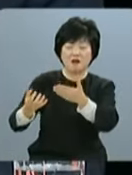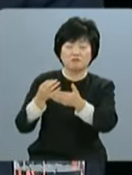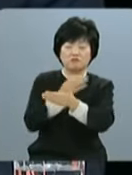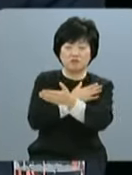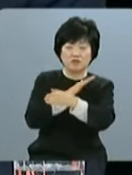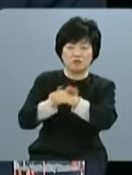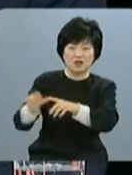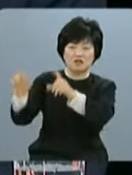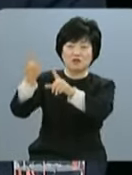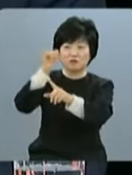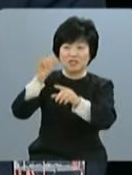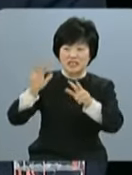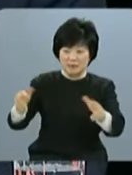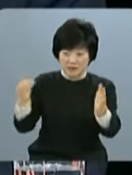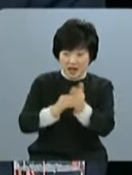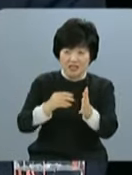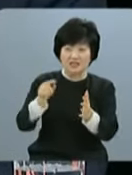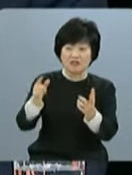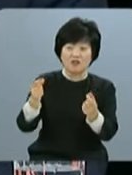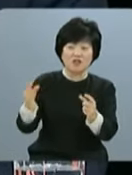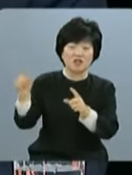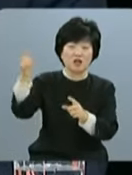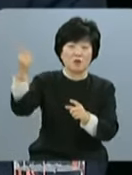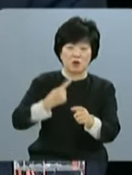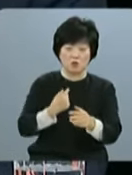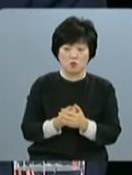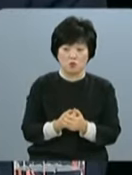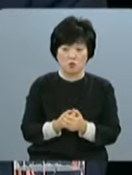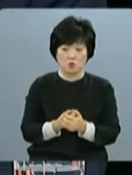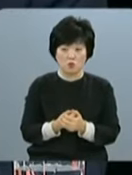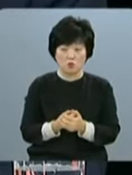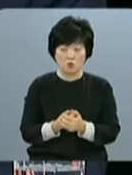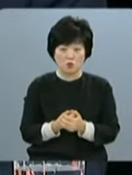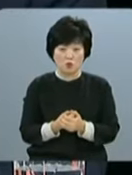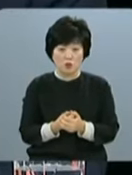있습니다. 지금까지 그렇게 살아왔고요. 그리고